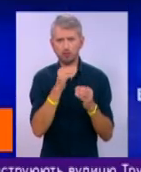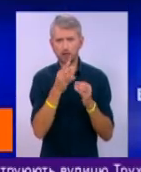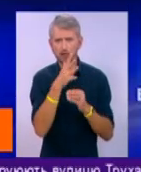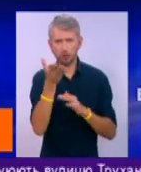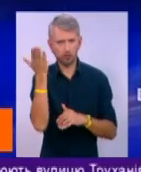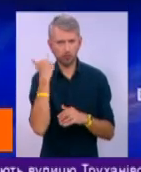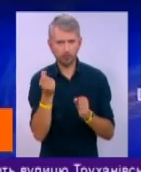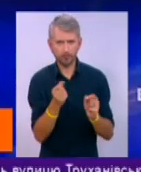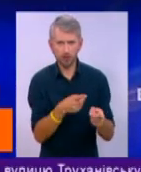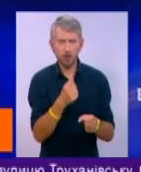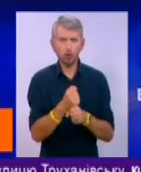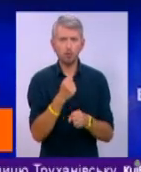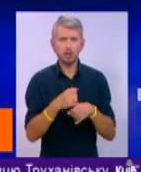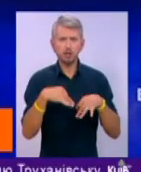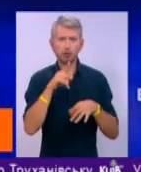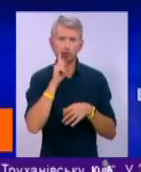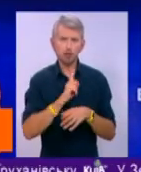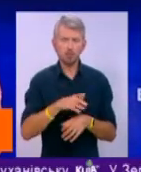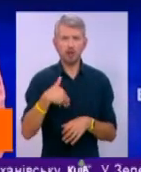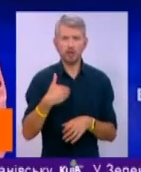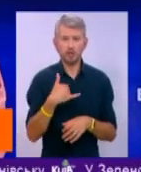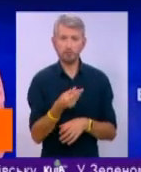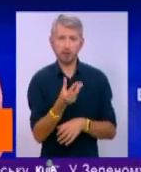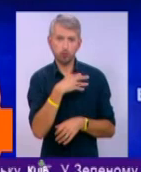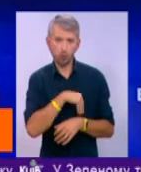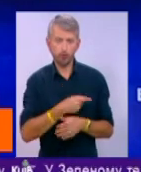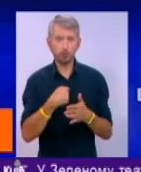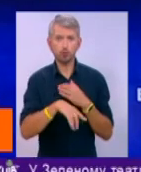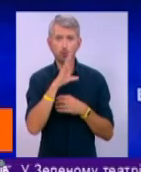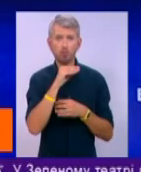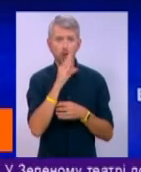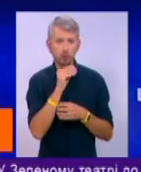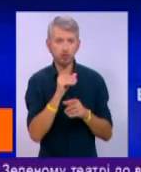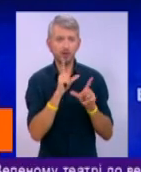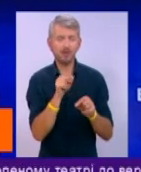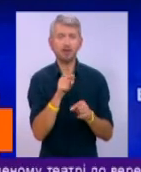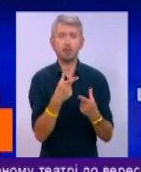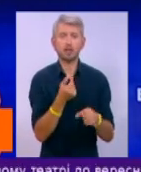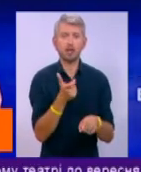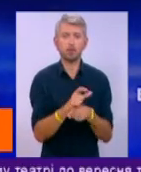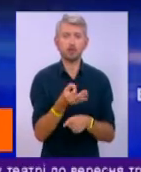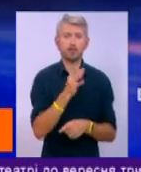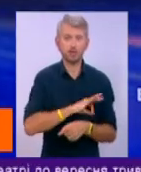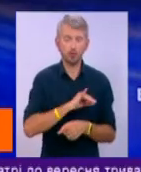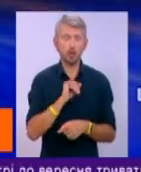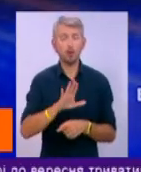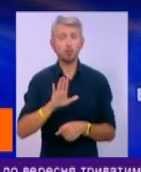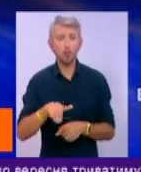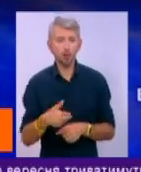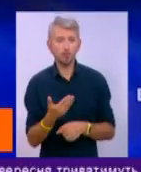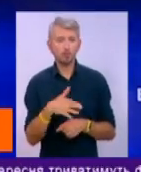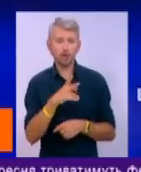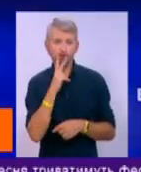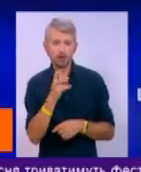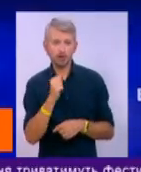15. Зробити транспорт зручним, ефективним і прибутковим, тому що маршрутки їздять там, де найбільш вигідно. І потім вже